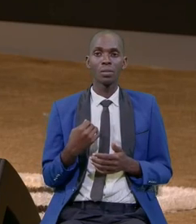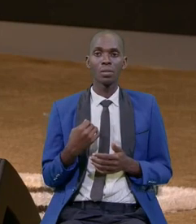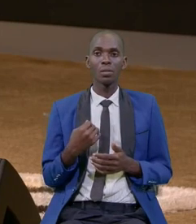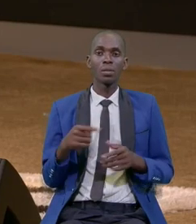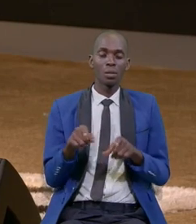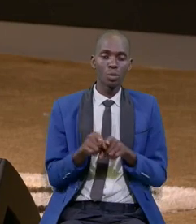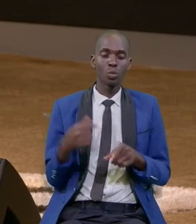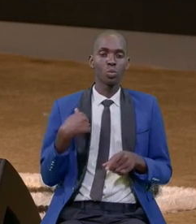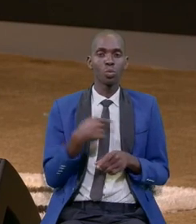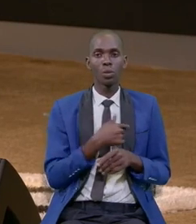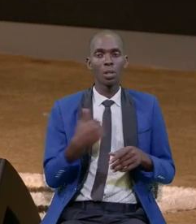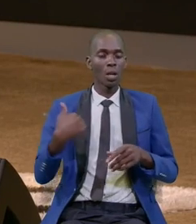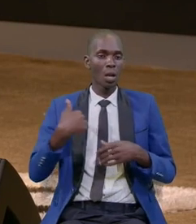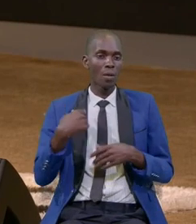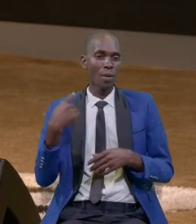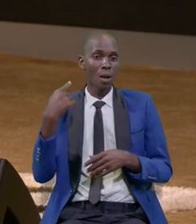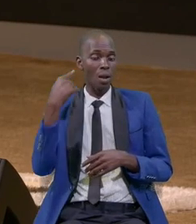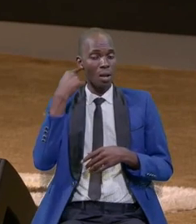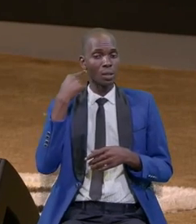nous l'avons appris.